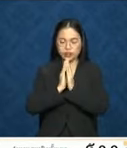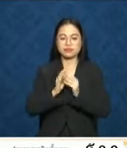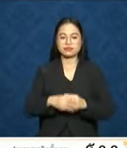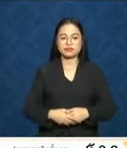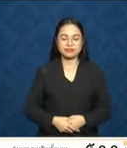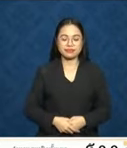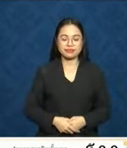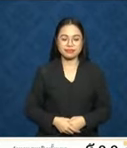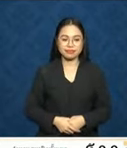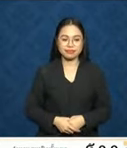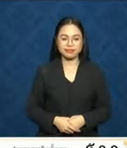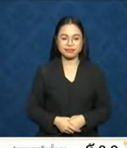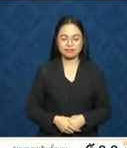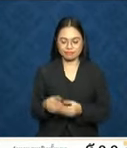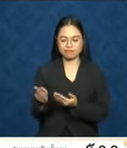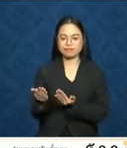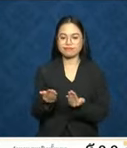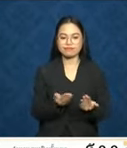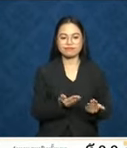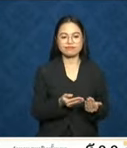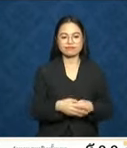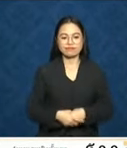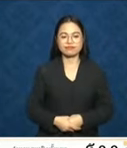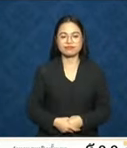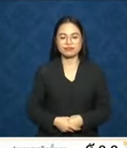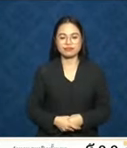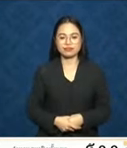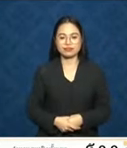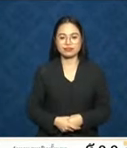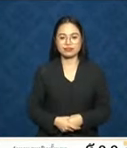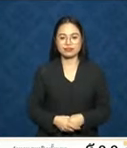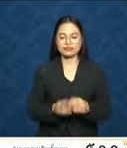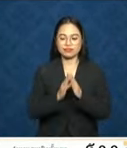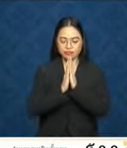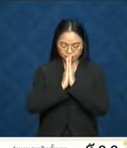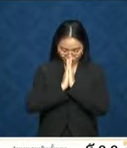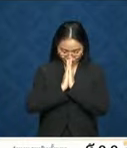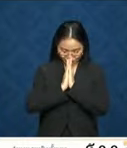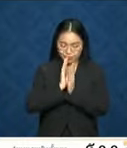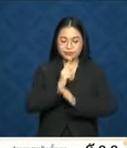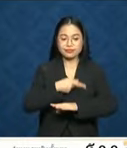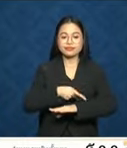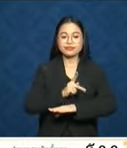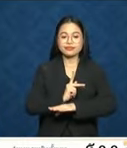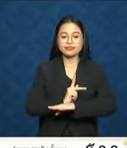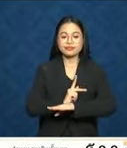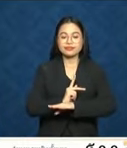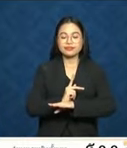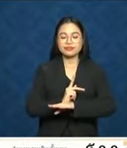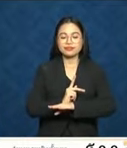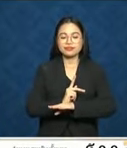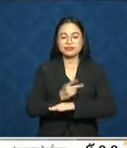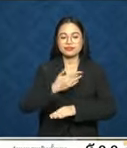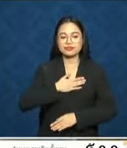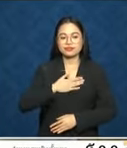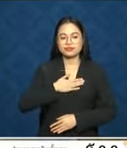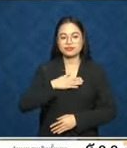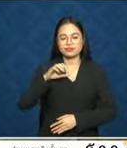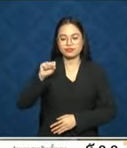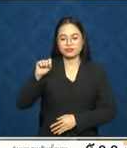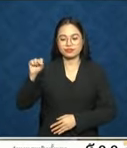ครับต่อไปขอเชิญคุณเทิดชาติชัยพงษ์ครับ ครับเรียนท่านประธานที่เคารพครับผมนายเทิดชาติชัยพงษ์สมาชิกสภ